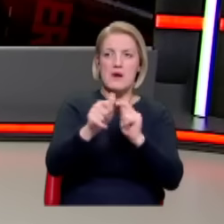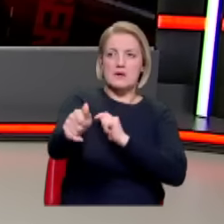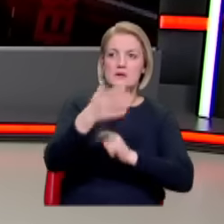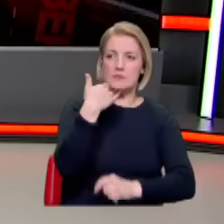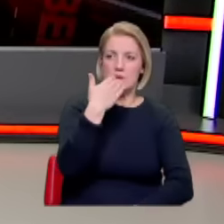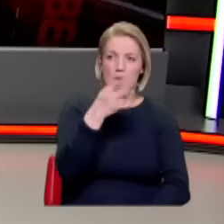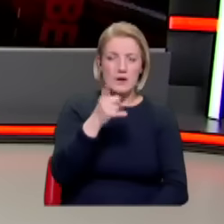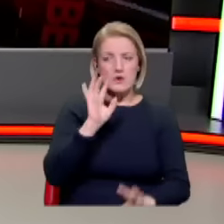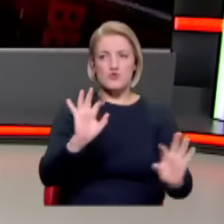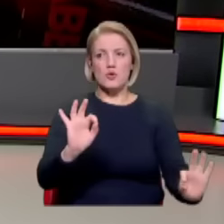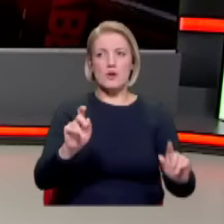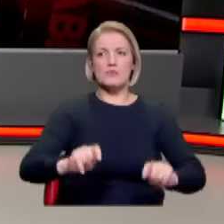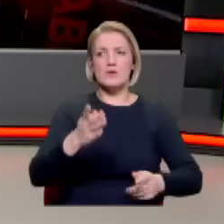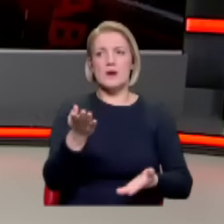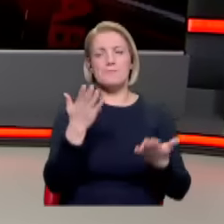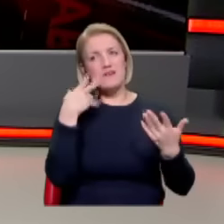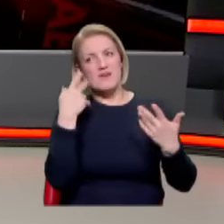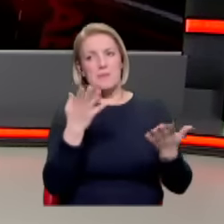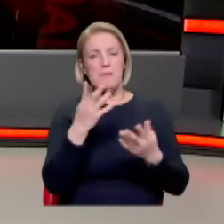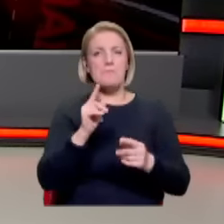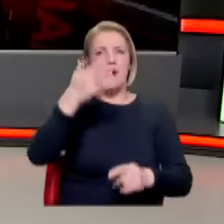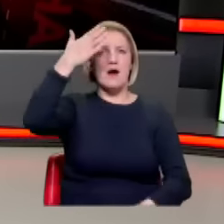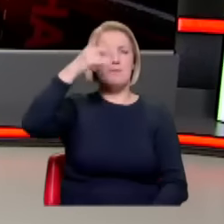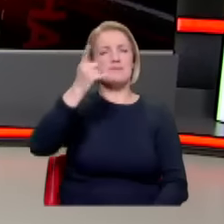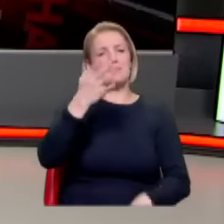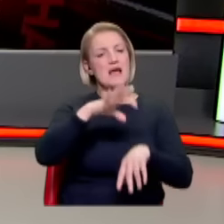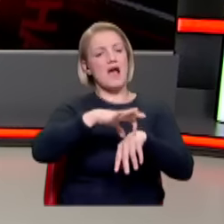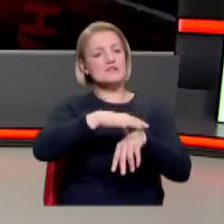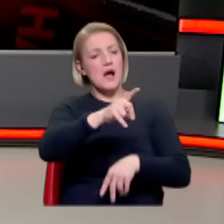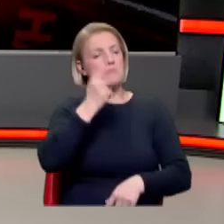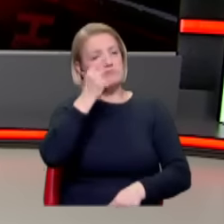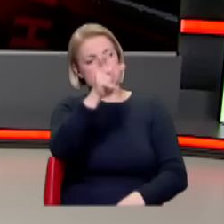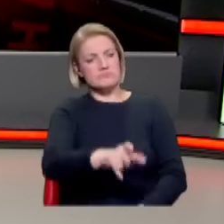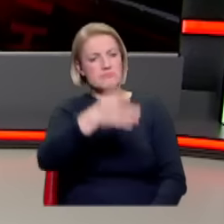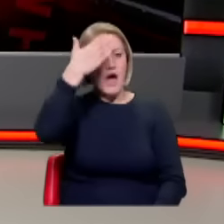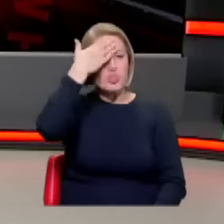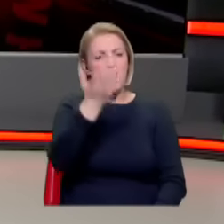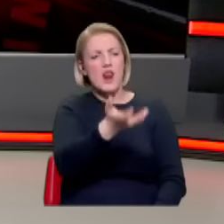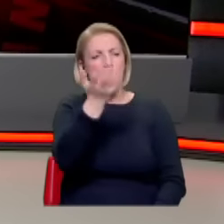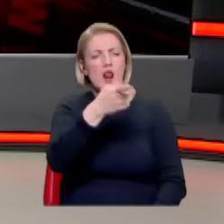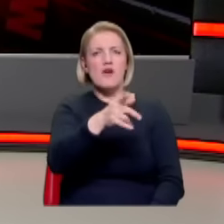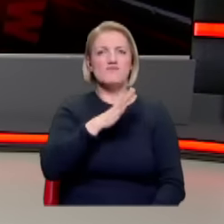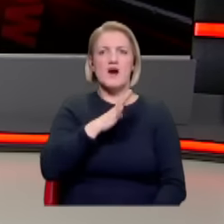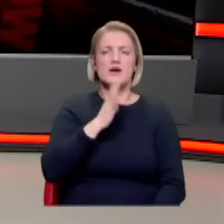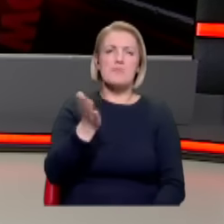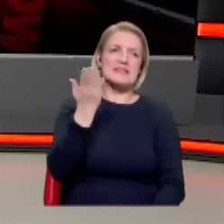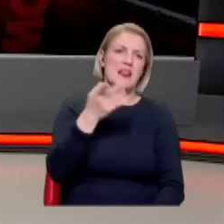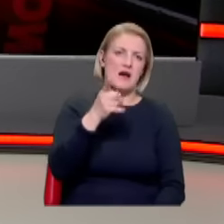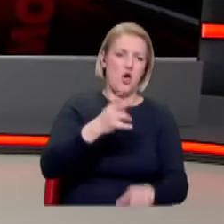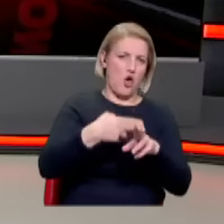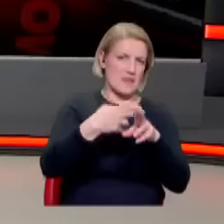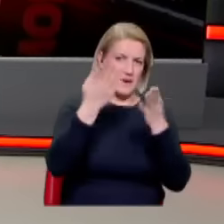Size para vermiyorlar. Şöyle yapıyorlar. Efendim, ateşi var. Bir hastayı düşünün. Ateşi var. Ekonomideki yaklaşımları bu.